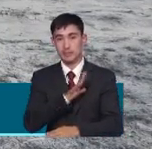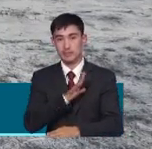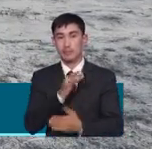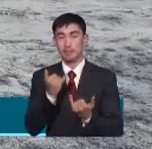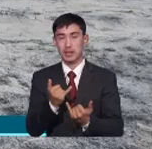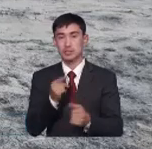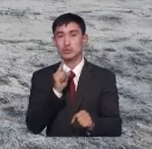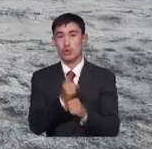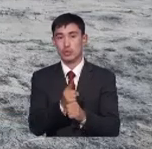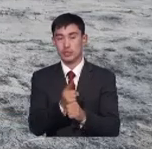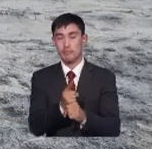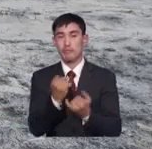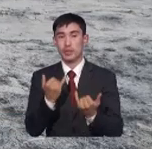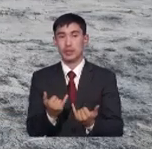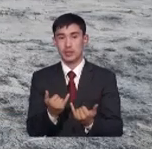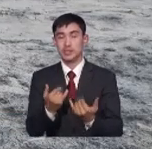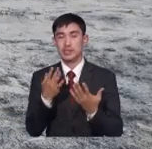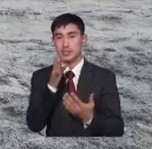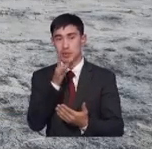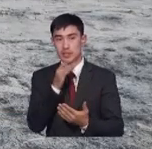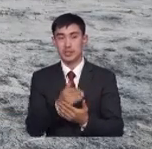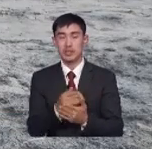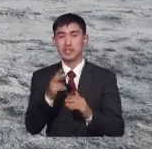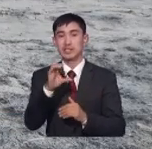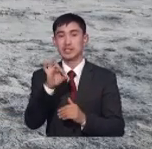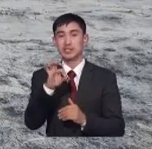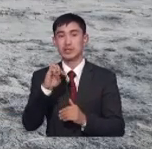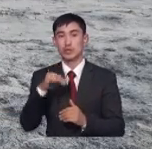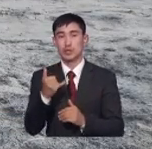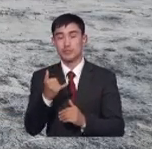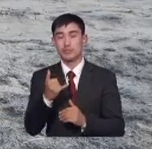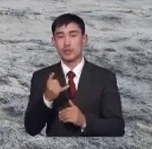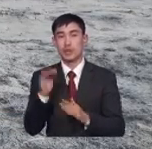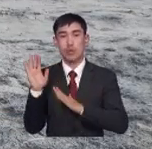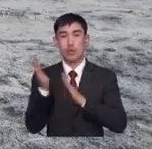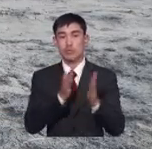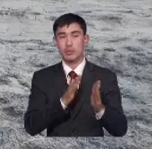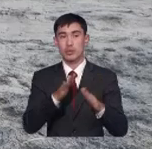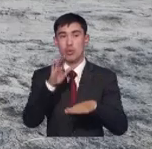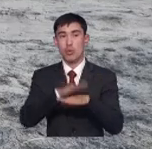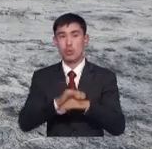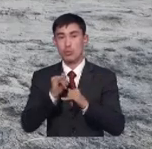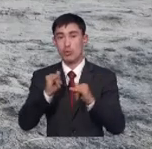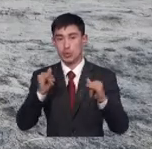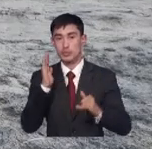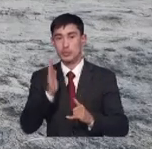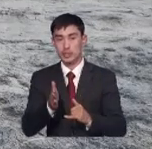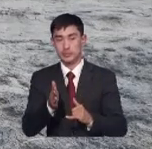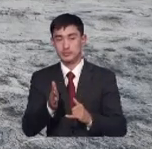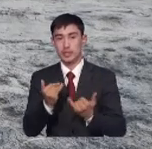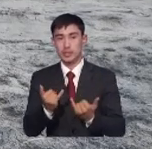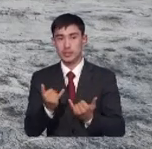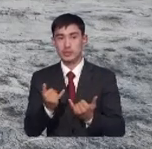Осы бүгінгі кезде осы сексеуіл орман қоры молайу үстінде және де